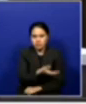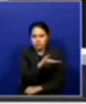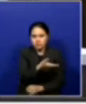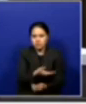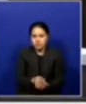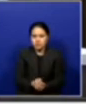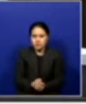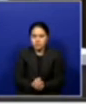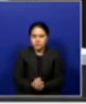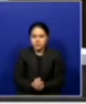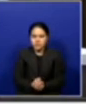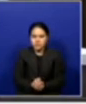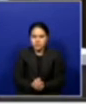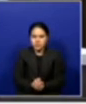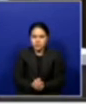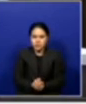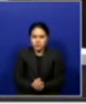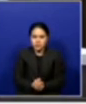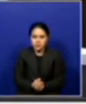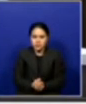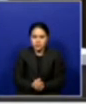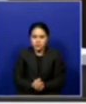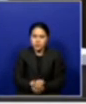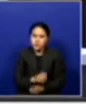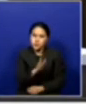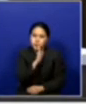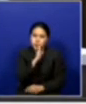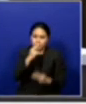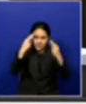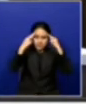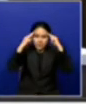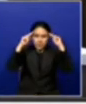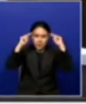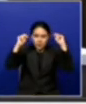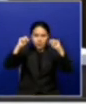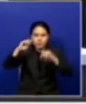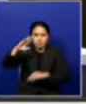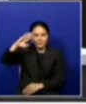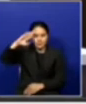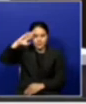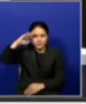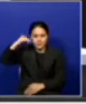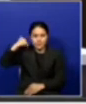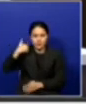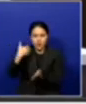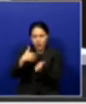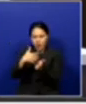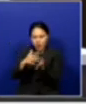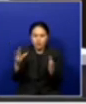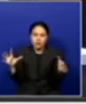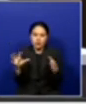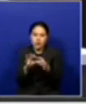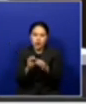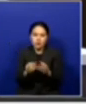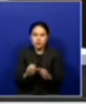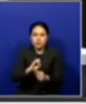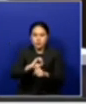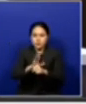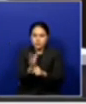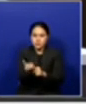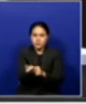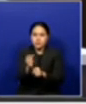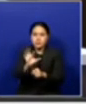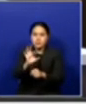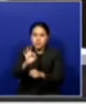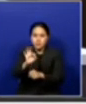การใช้สมเหตุสมผลท่านครับถ้าท่านนายกแจงรายการมาโดยเฉพาะเรื่องโควิดนะครับโควิดรู้แล้วเกิด